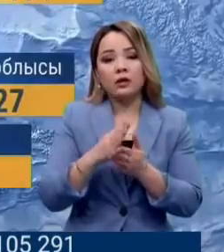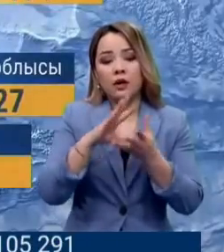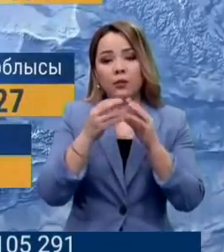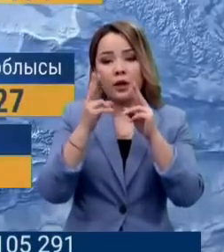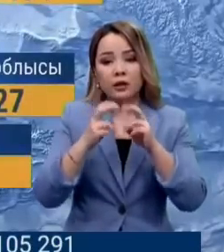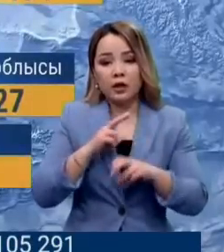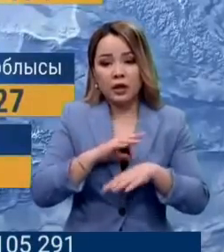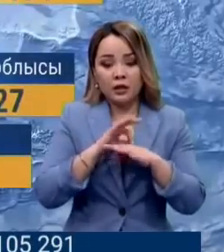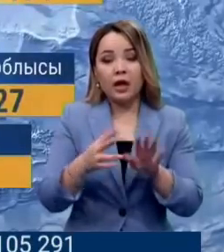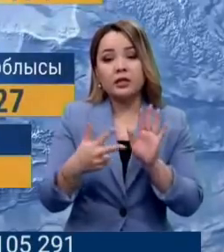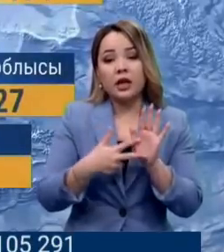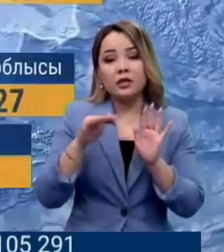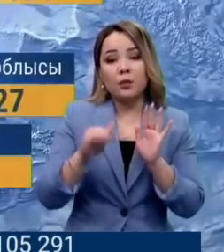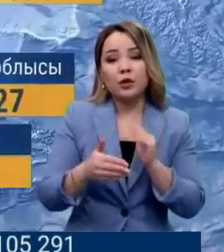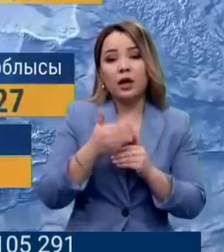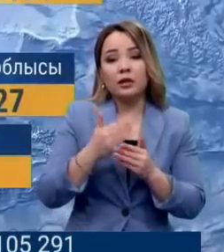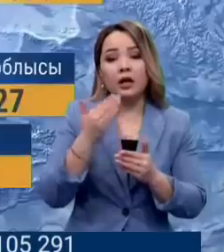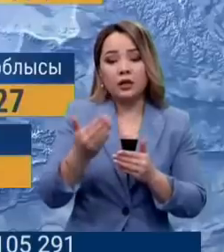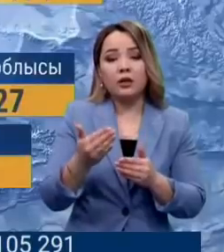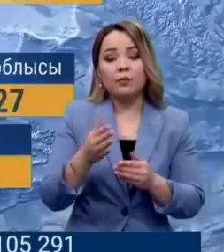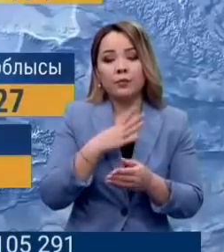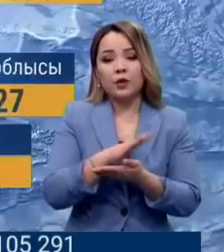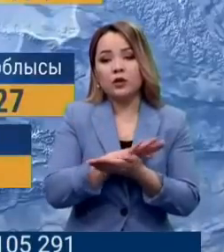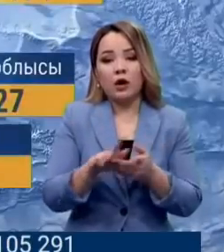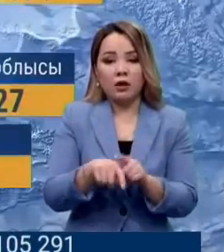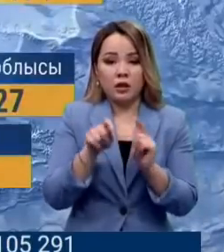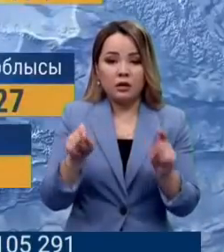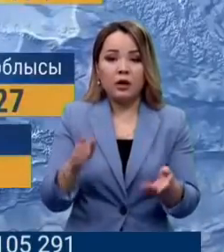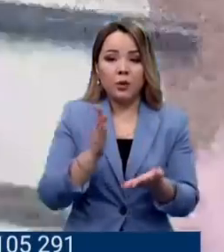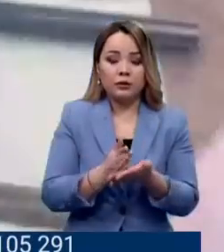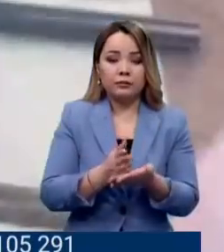қылмыс тіркелген, оның 8 мыңнан астамы ізін суытпай ашылды.